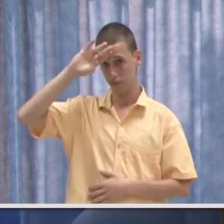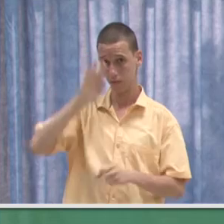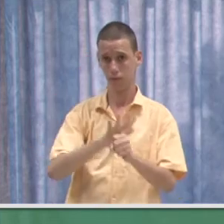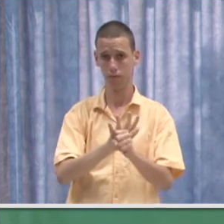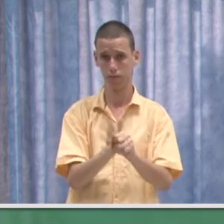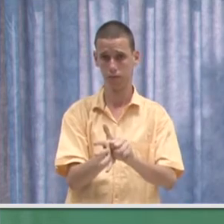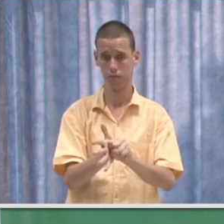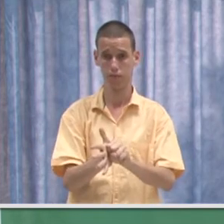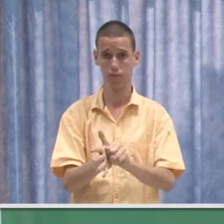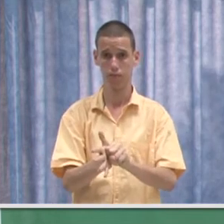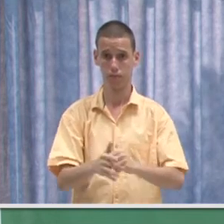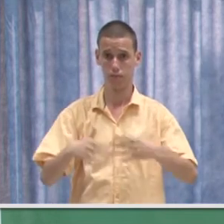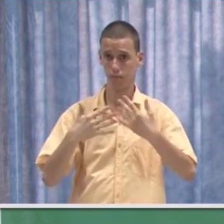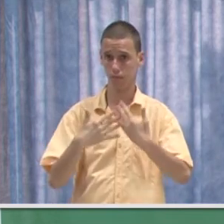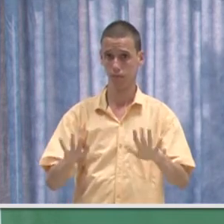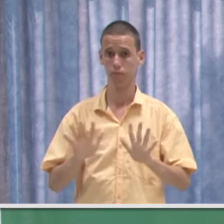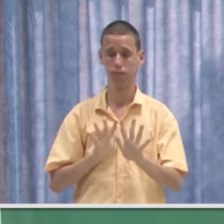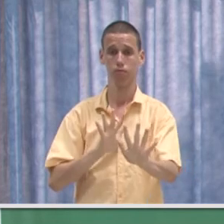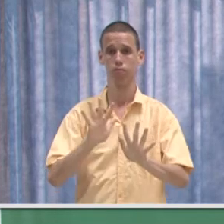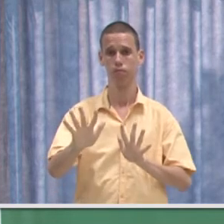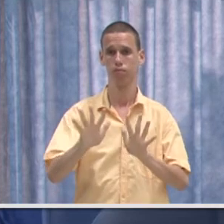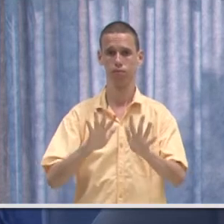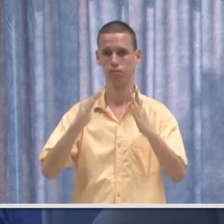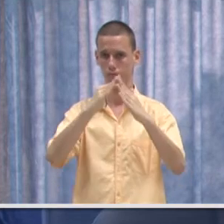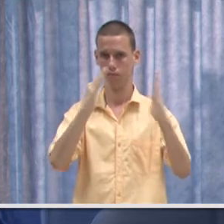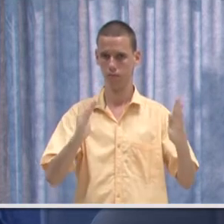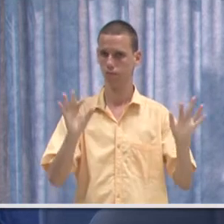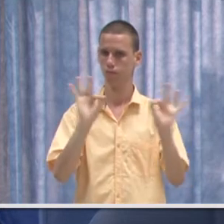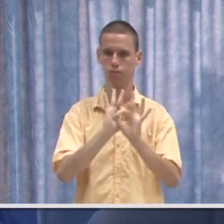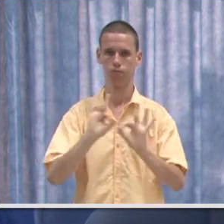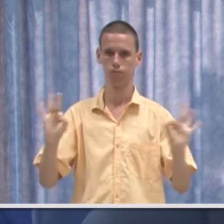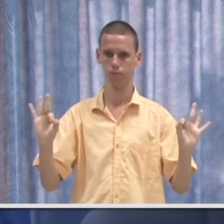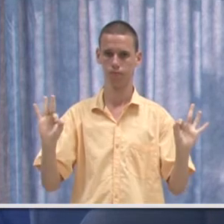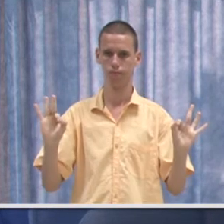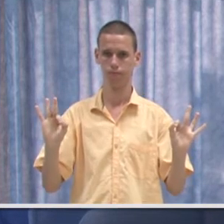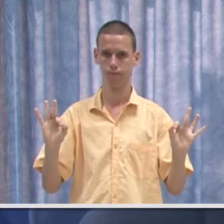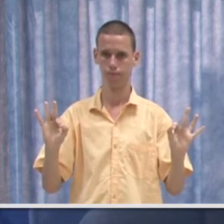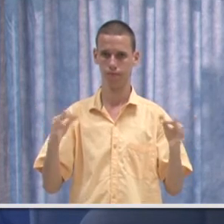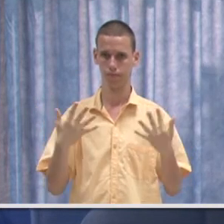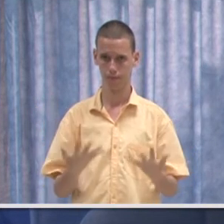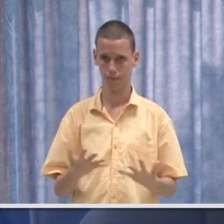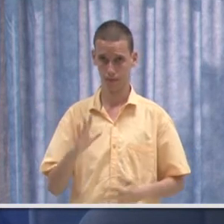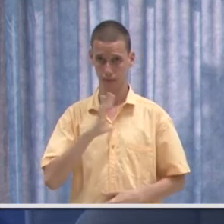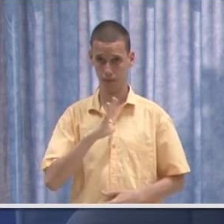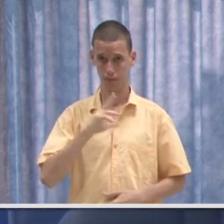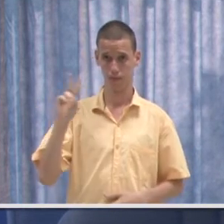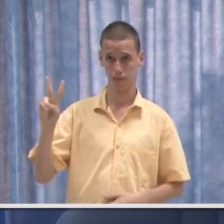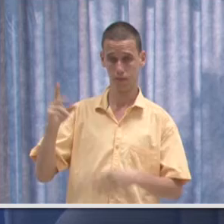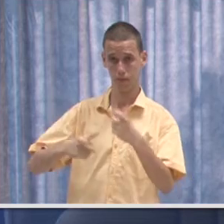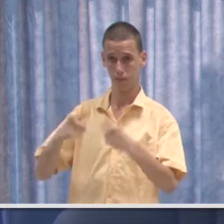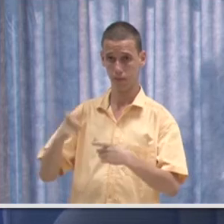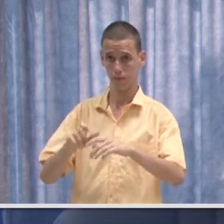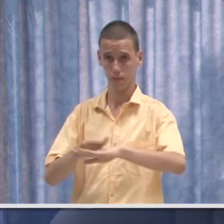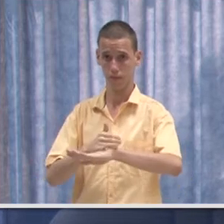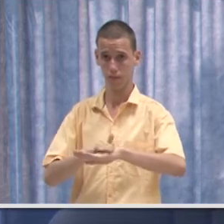si ça coupe, il finit 7 les autres billes avec le ministère de la Santé. Et deuxièmement, peut-être qu'on dit,